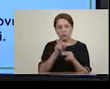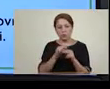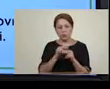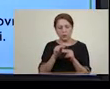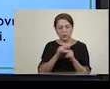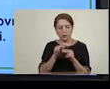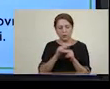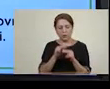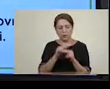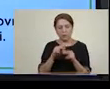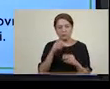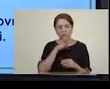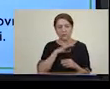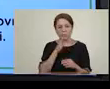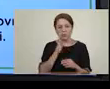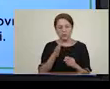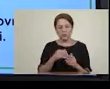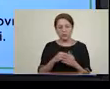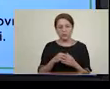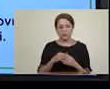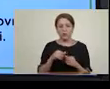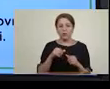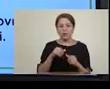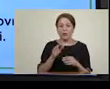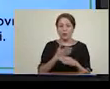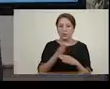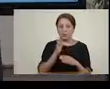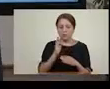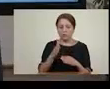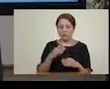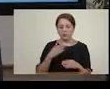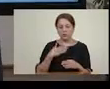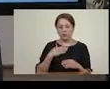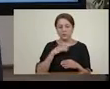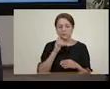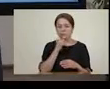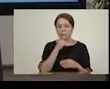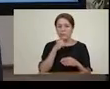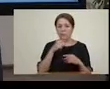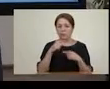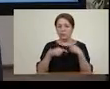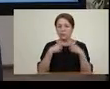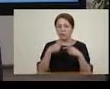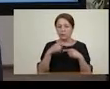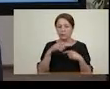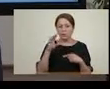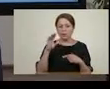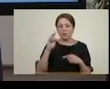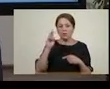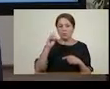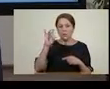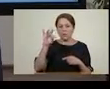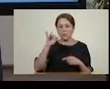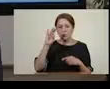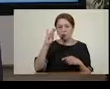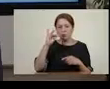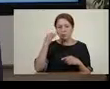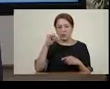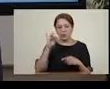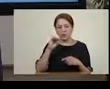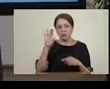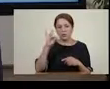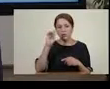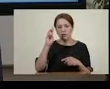o'simliklardan farq qiladi. Bizning bobokalonlarimiz Abu Ali ibn Sino va Beruniyning asarlarida kovrak haqida,